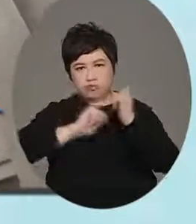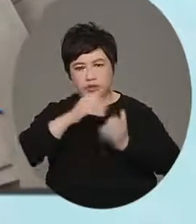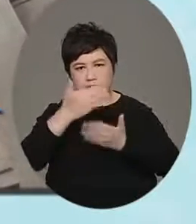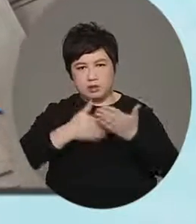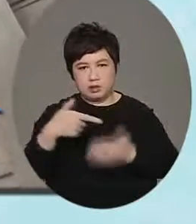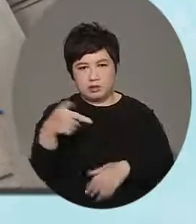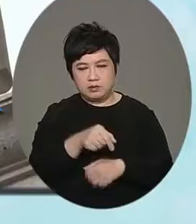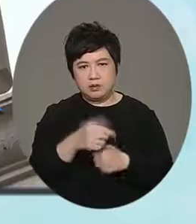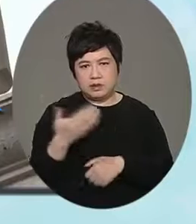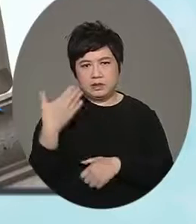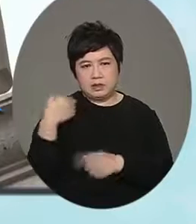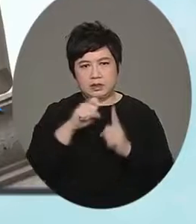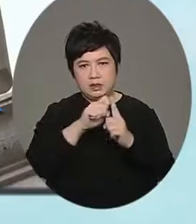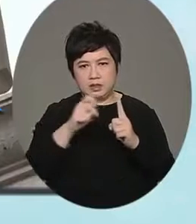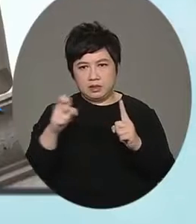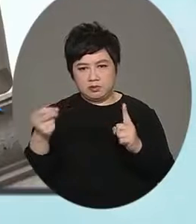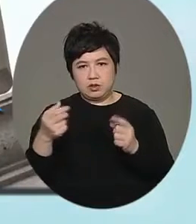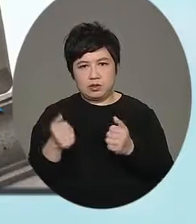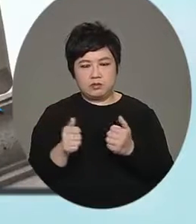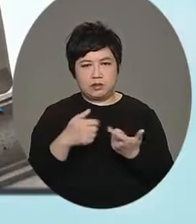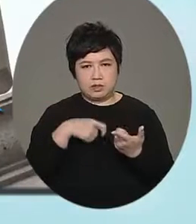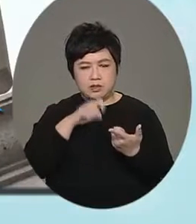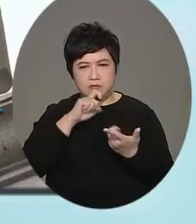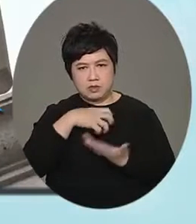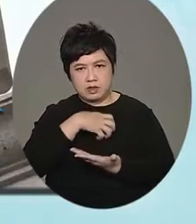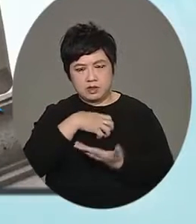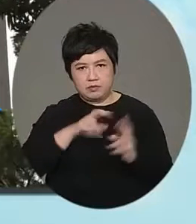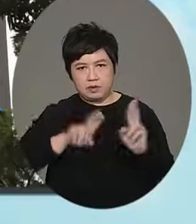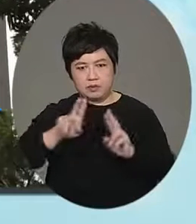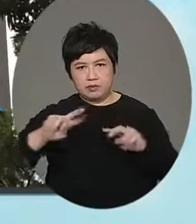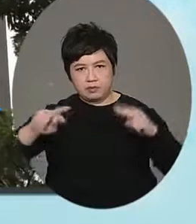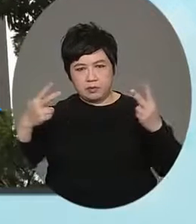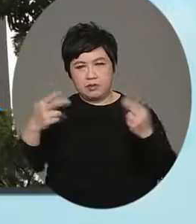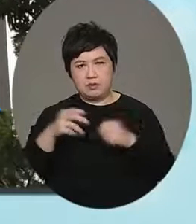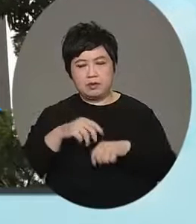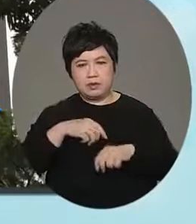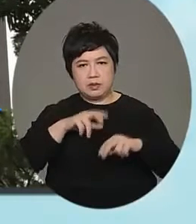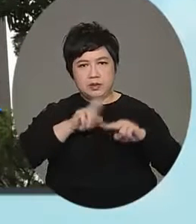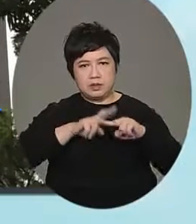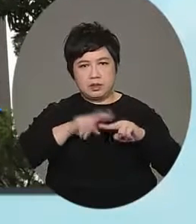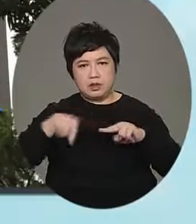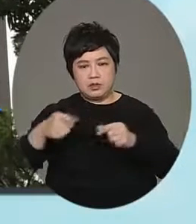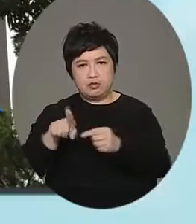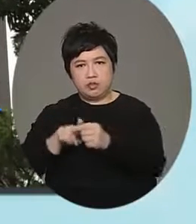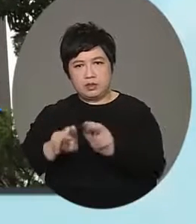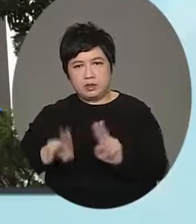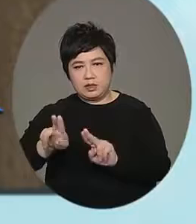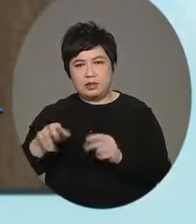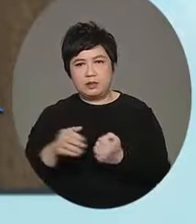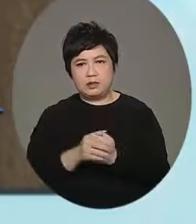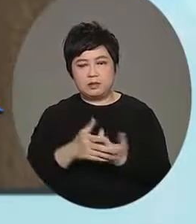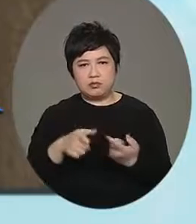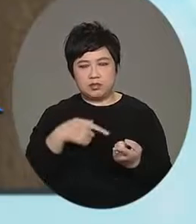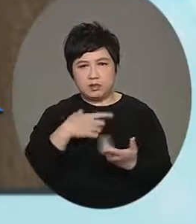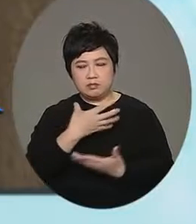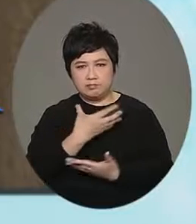弱。當年香港九七回歸嗰陣，曾經憂慮呢個城市會變成中國另一個中型城市。佢就話：令